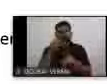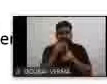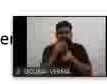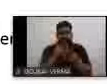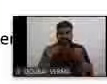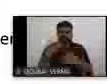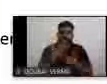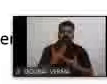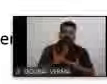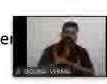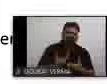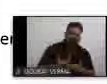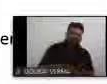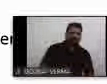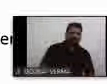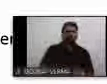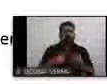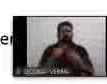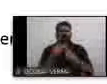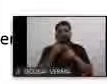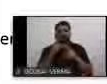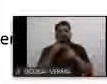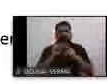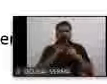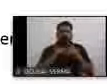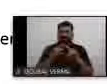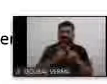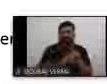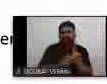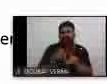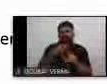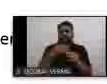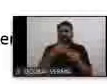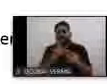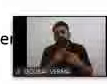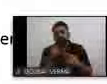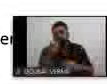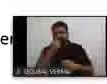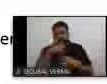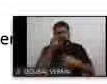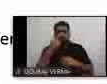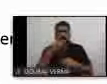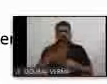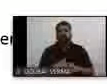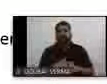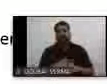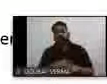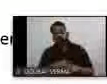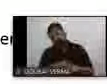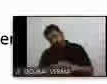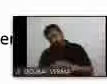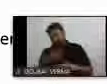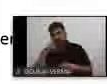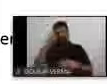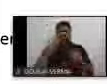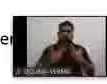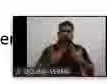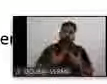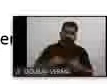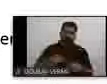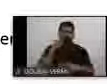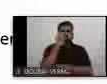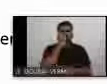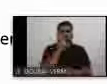हैविंग एपिलेप्सी, मेडिकेशन लेता है जिसके वजह से वो जल्दी सो जाता है, नींद आ जाता है, या देयर आईज आर